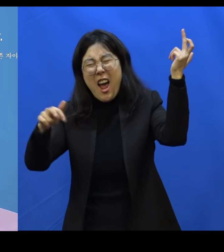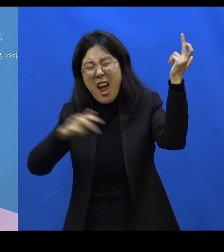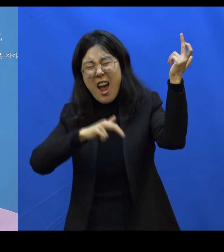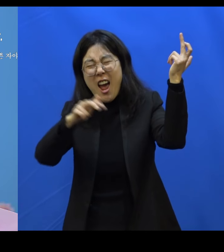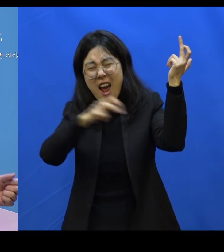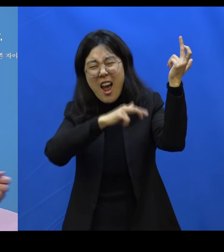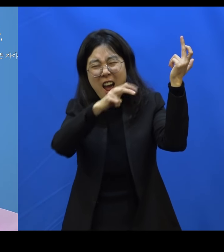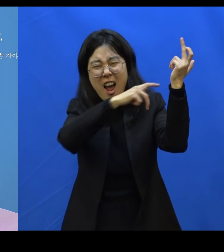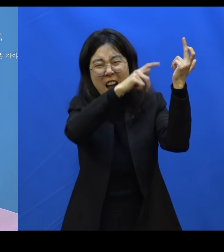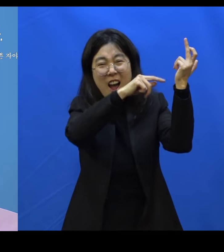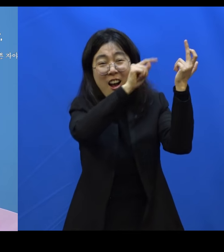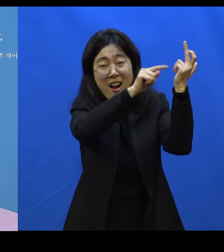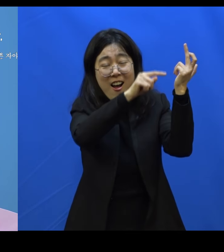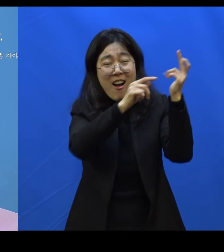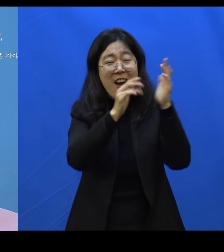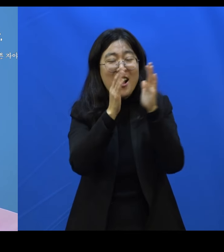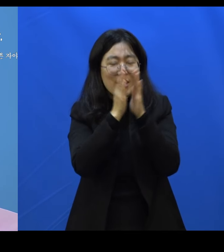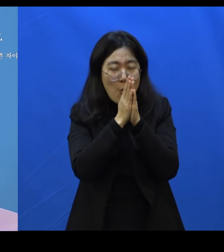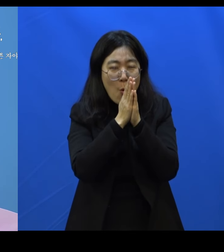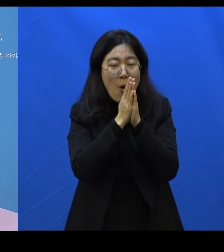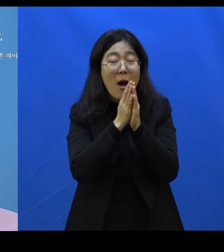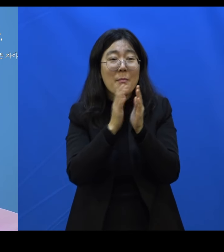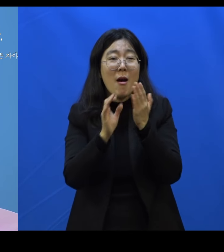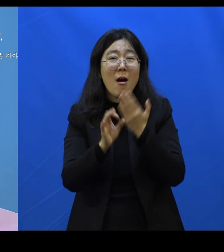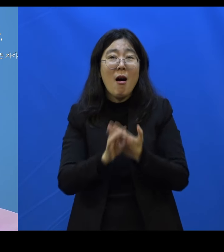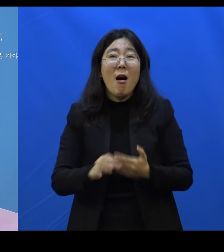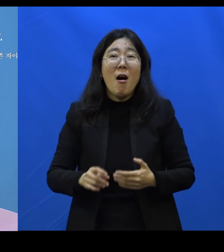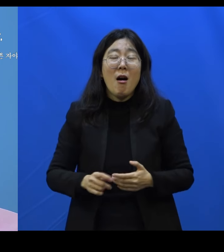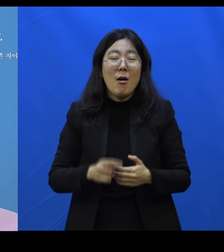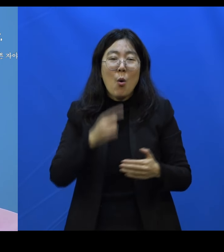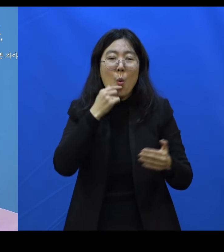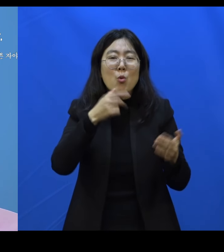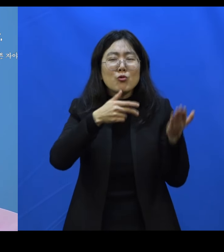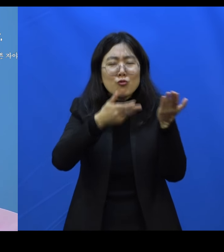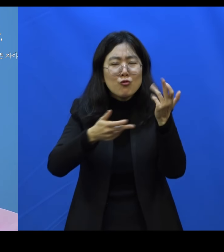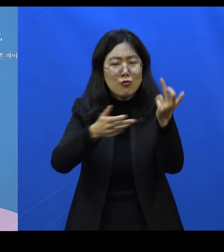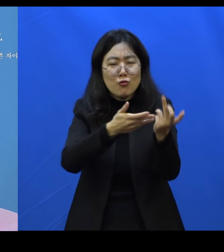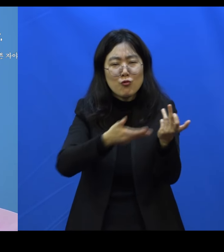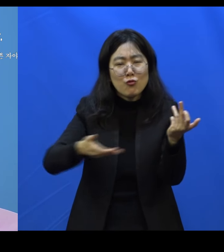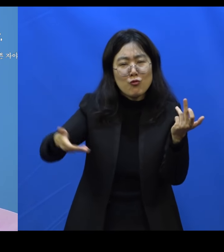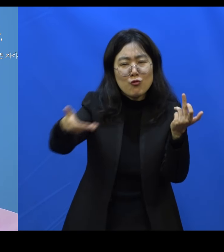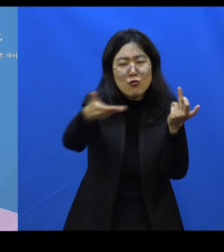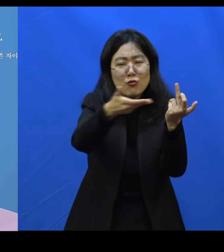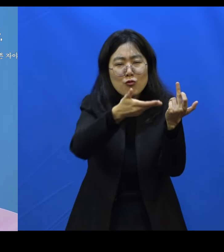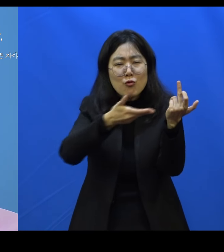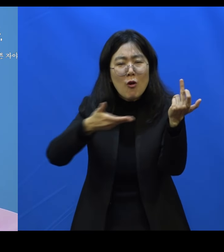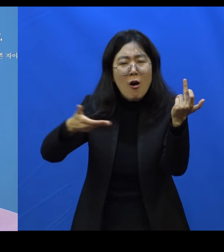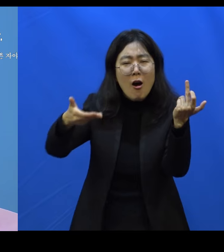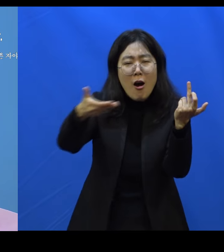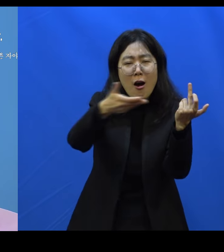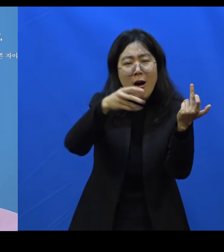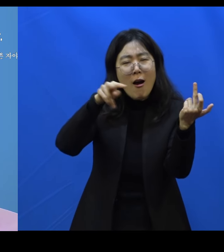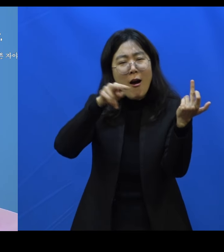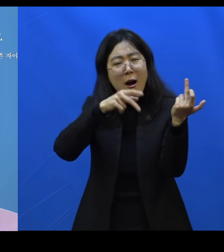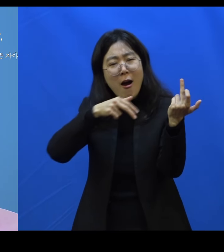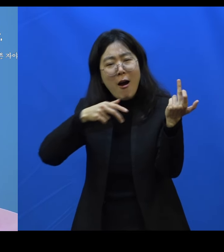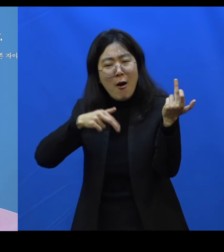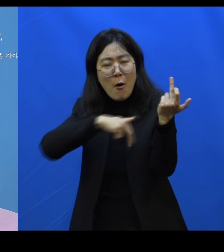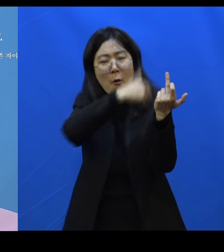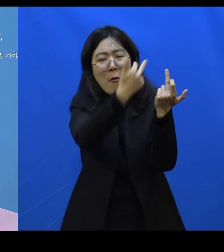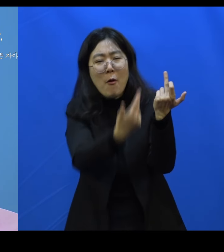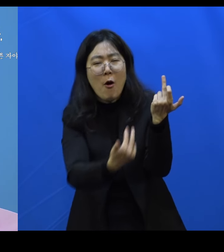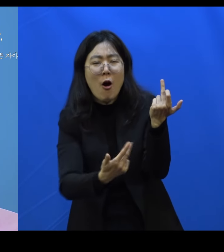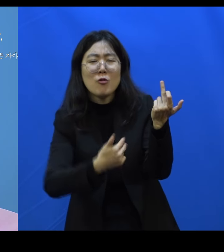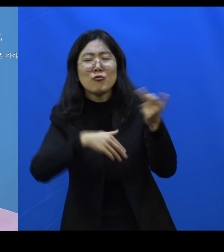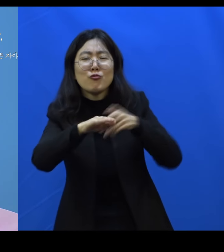힘이 드는데, 거기 가면 너무 좋은 거예요. 그 위에 가면 호수도 하나 있어요. 작은 호수. 기도는 안 하고 또 거기서 수영하다가 빠져